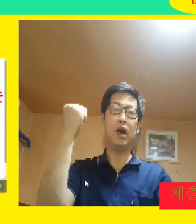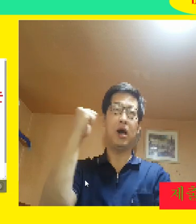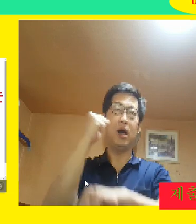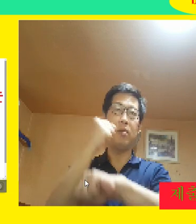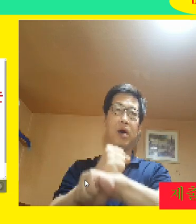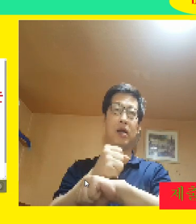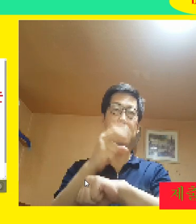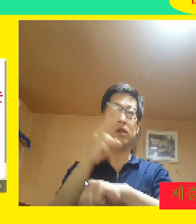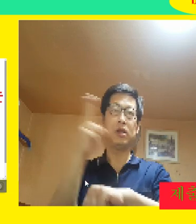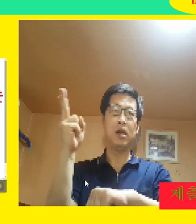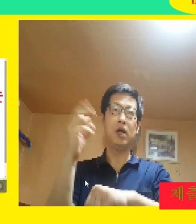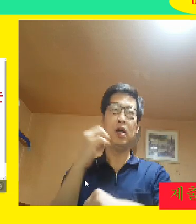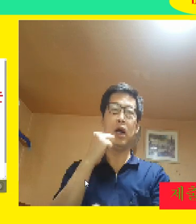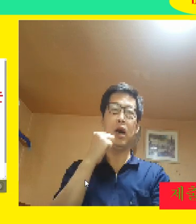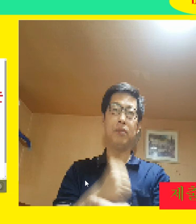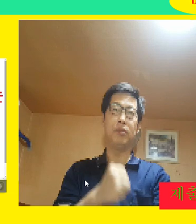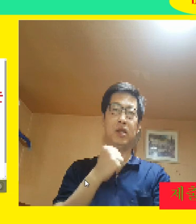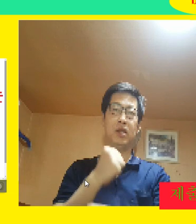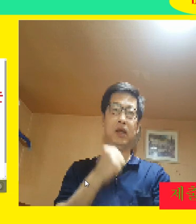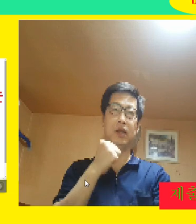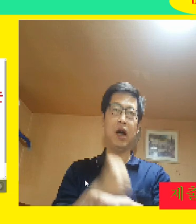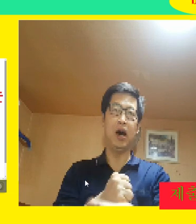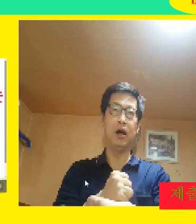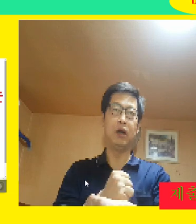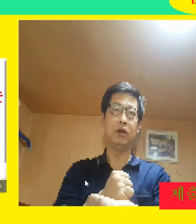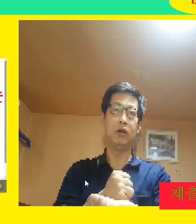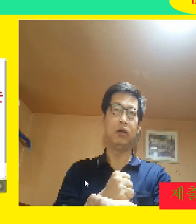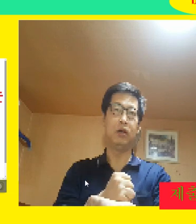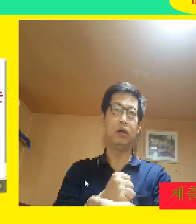익숙해야만 합니다.